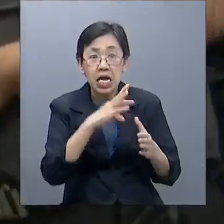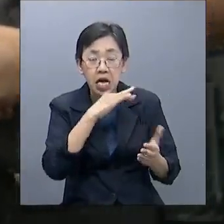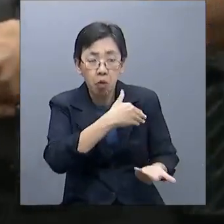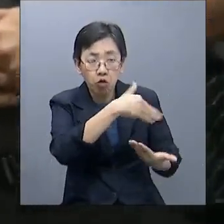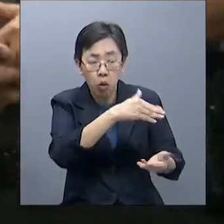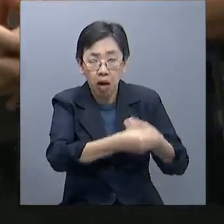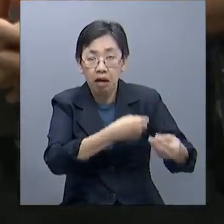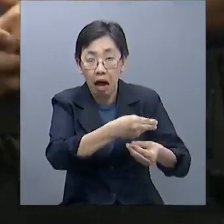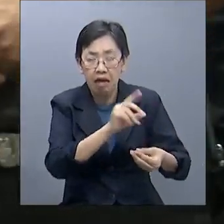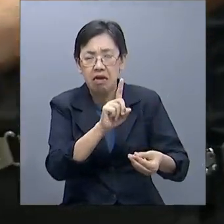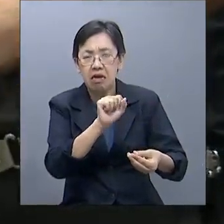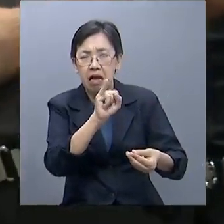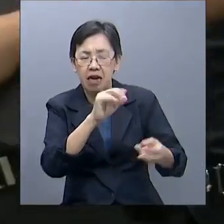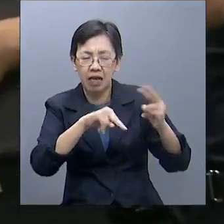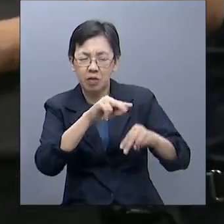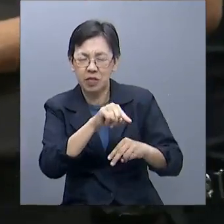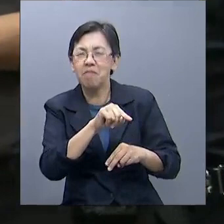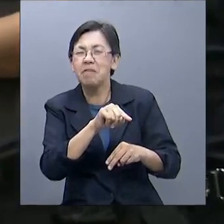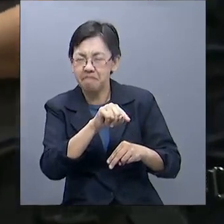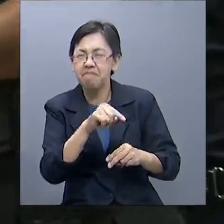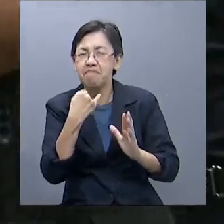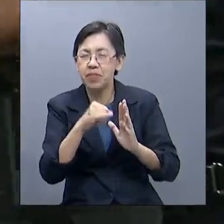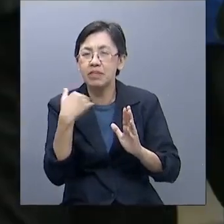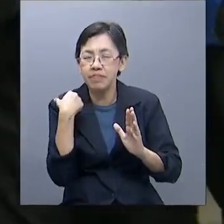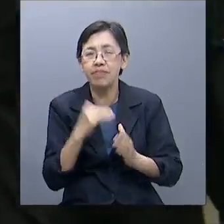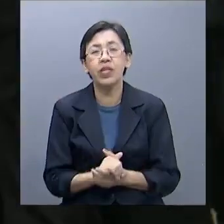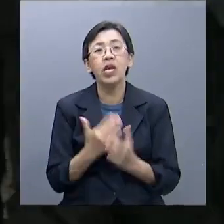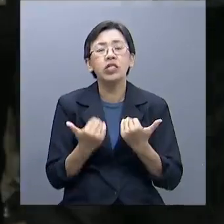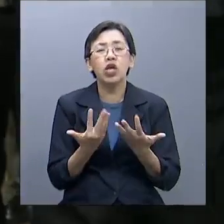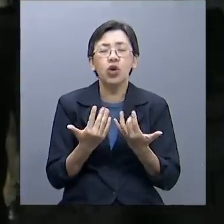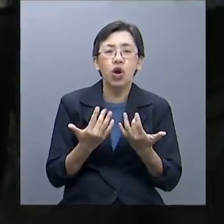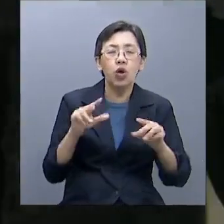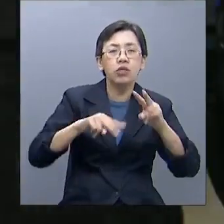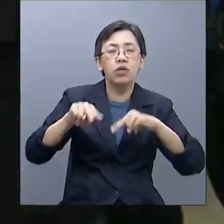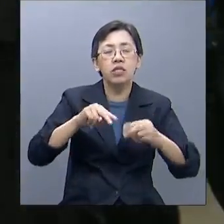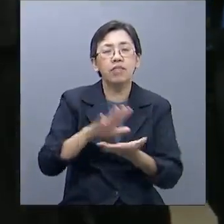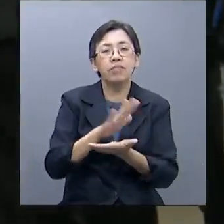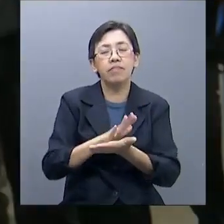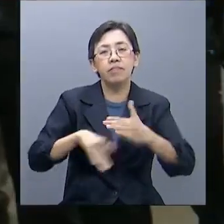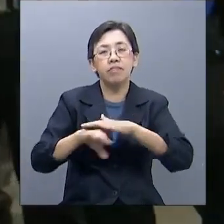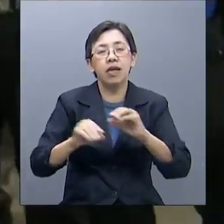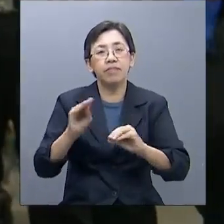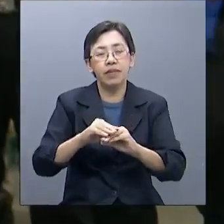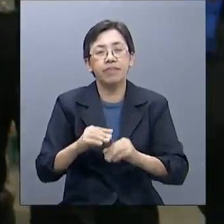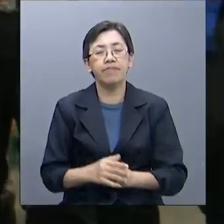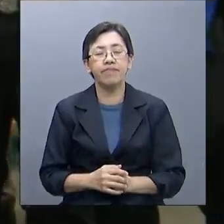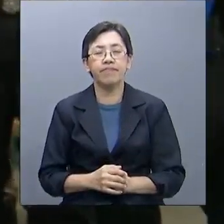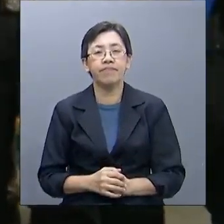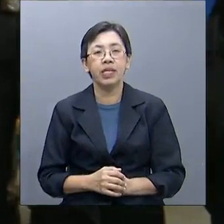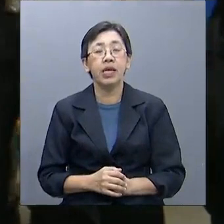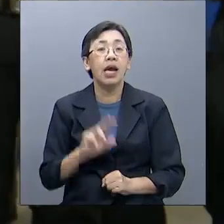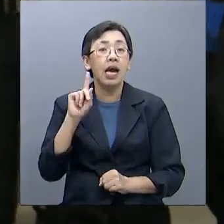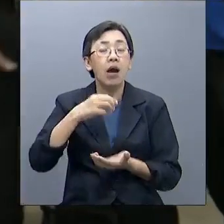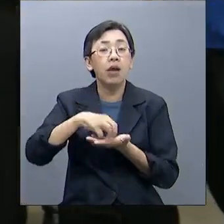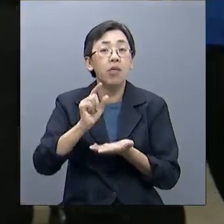ที่ถูก DSI ดำเนินคดีในขณะนี้อยู่ระหว่างการตรวจสอบหลักฐานเพิ่มเติมนะคะซึ่งก็มีรายงานด้ว